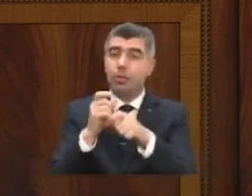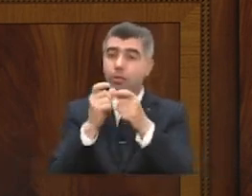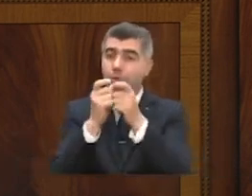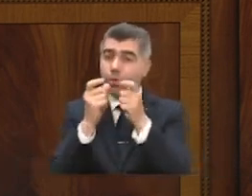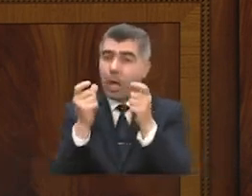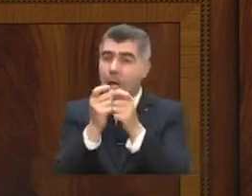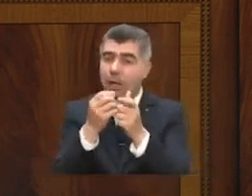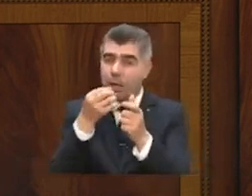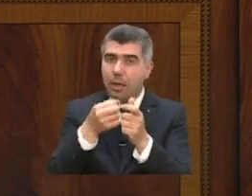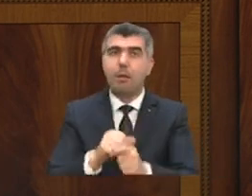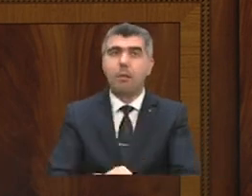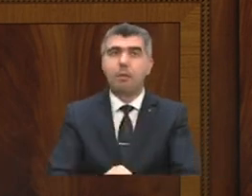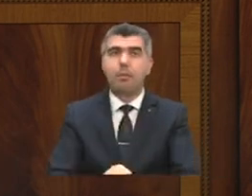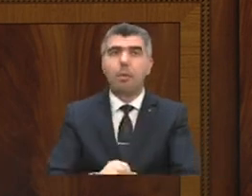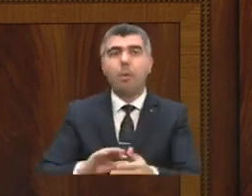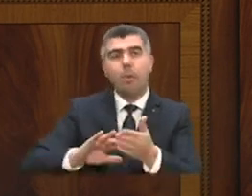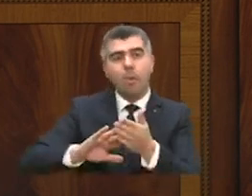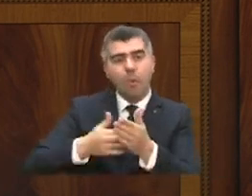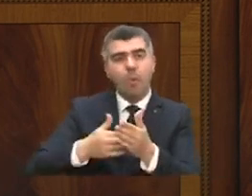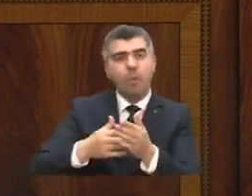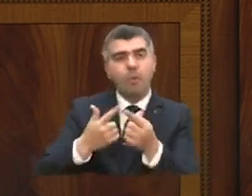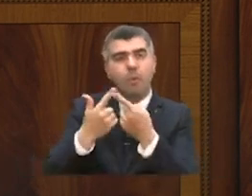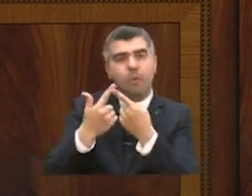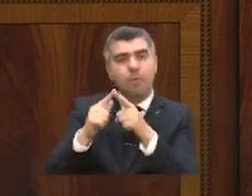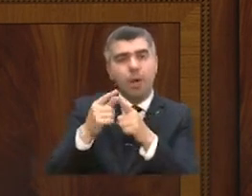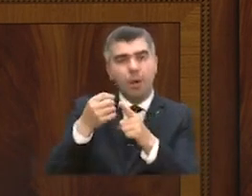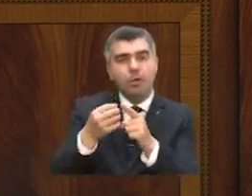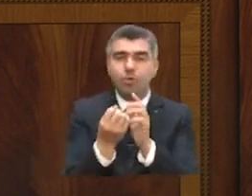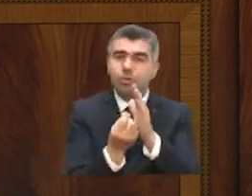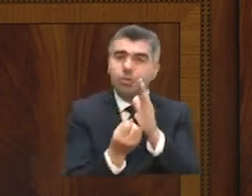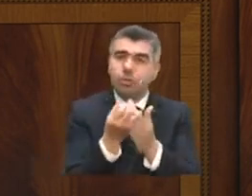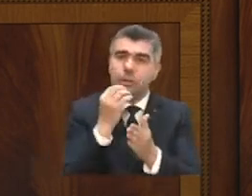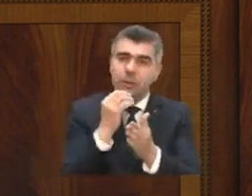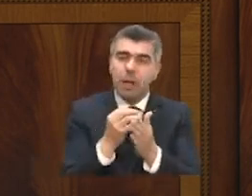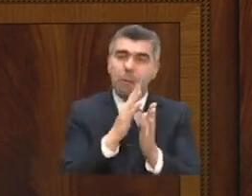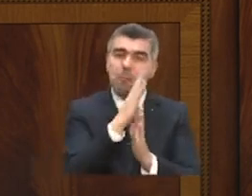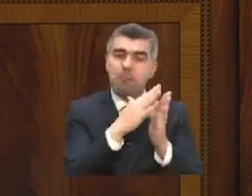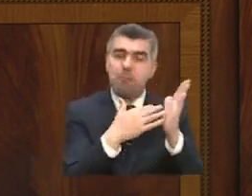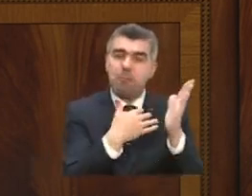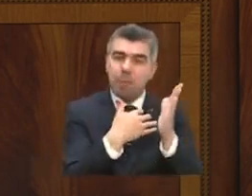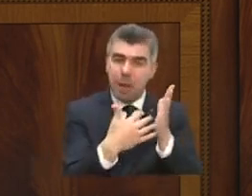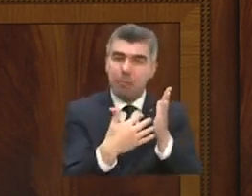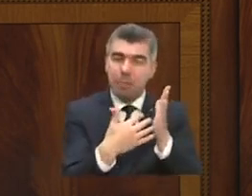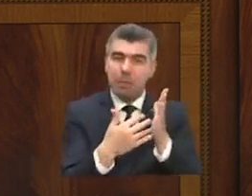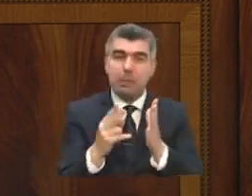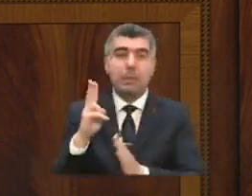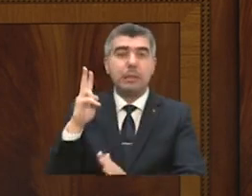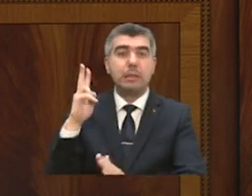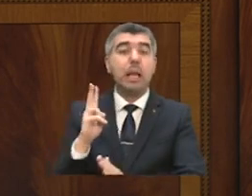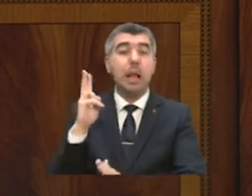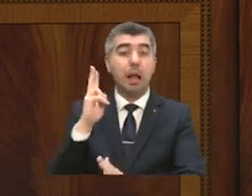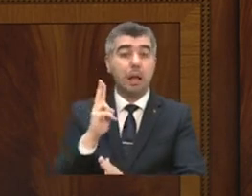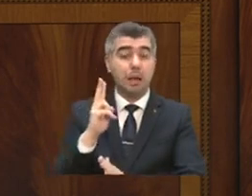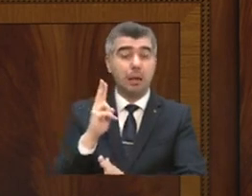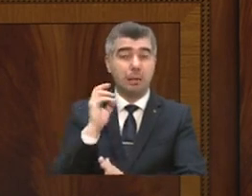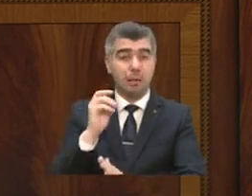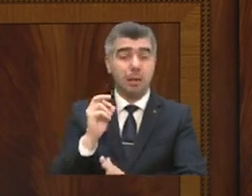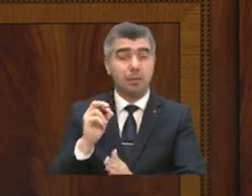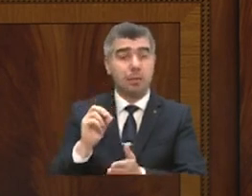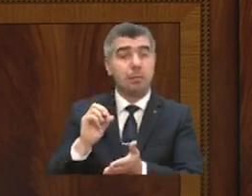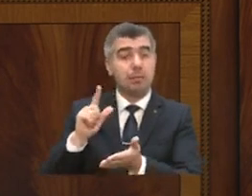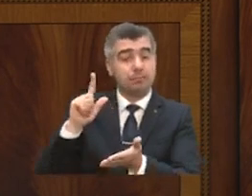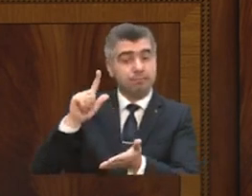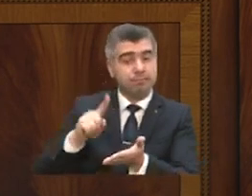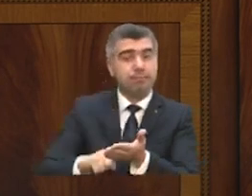المناولة، هذا إلى جانب إعطاء دينامية جديدة لبرنامج انطلاقة وتفعيل برنامج فرصة التي